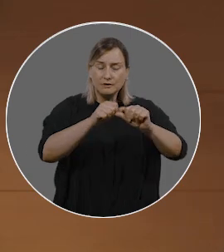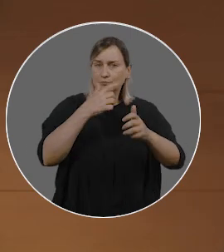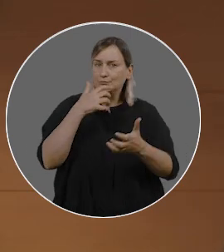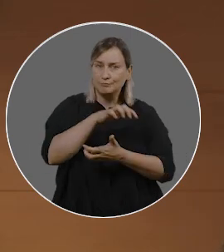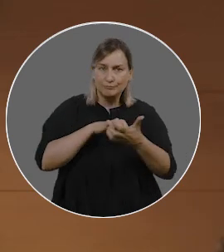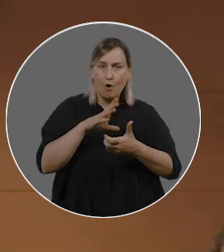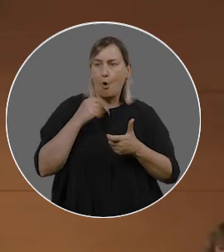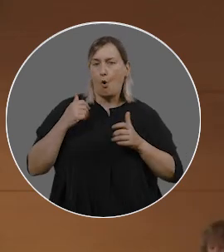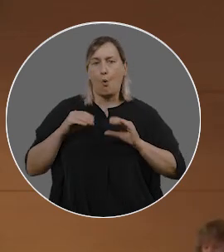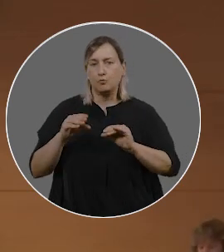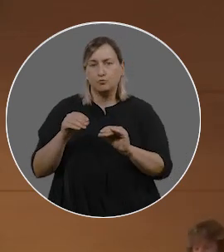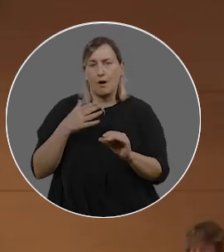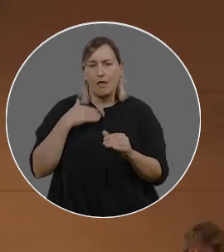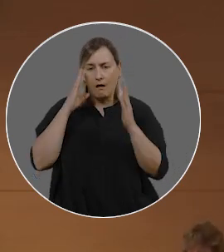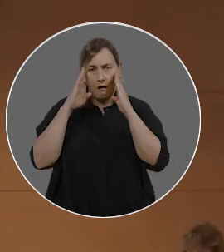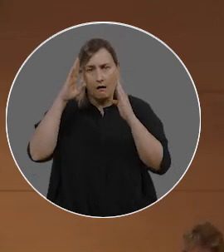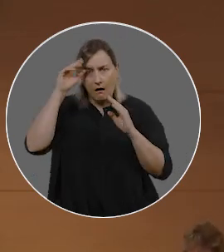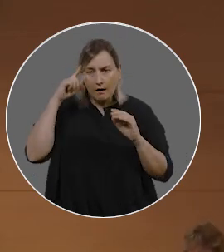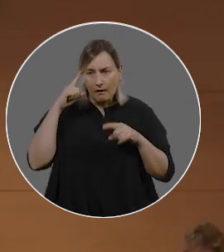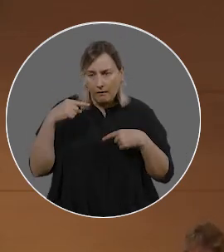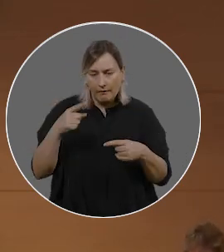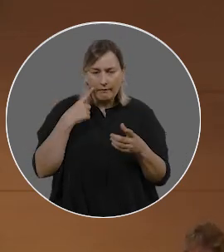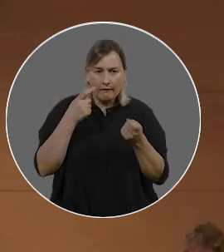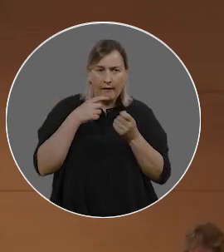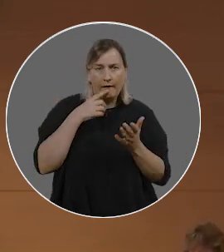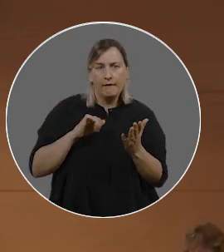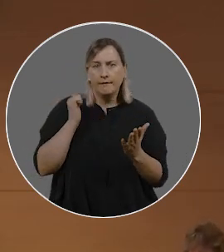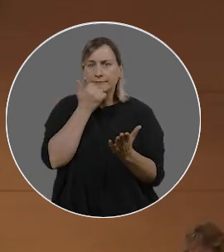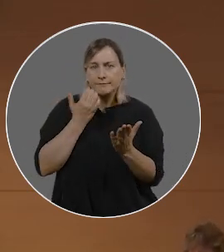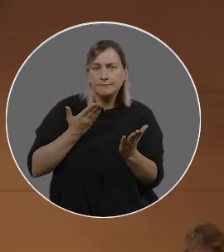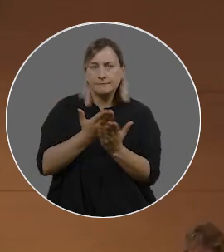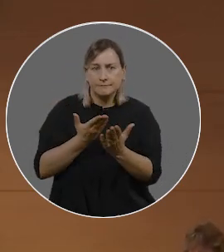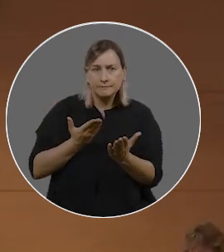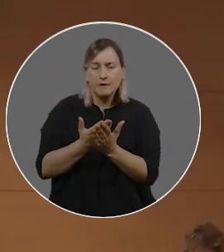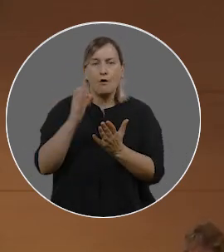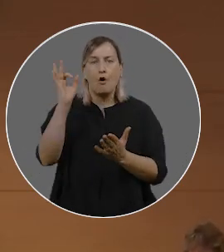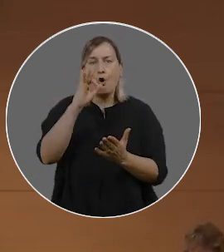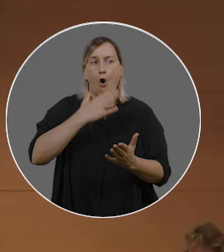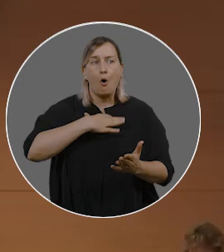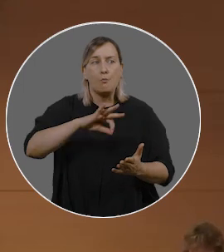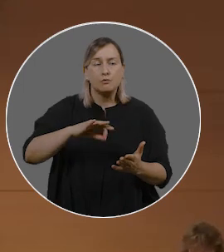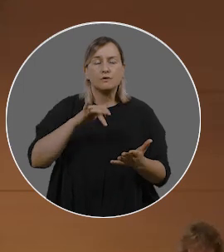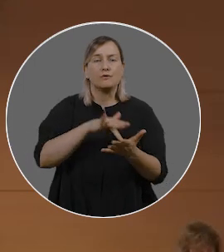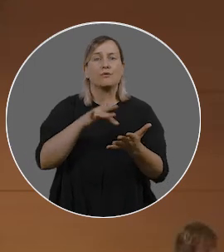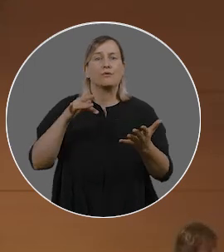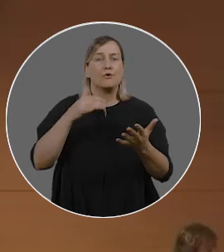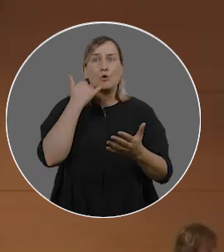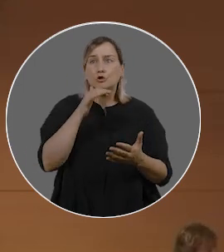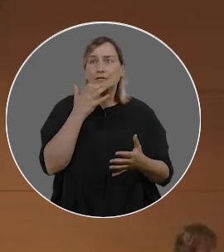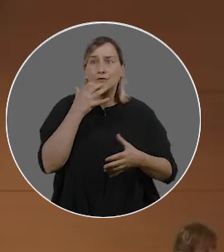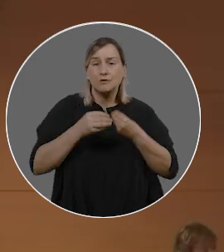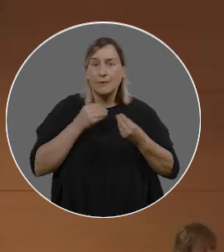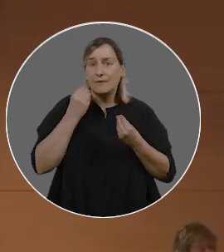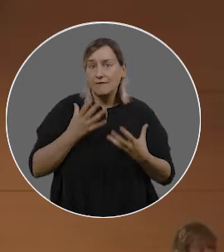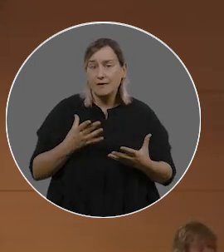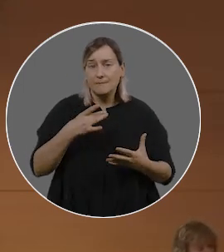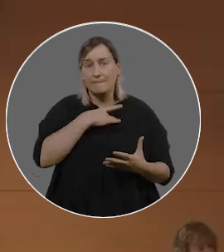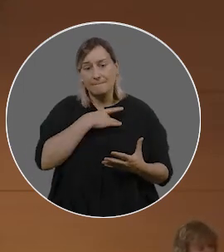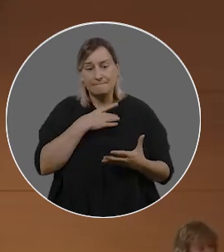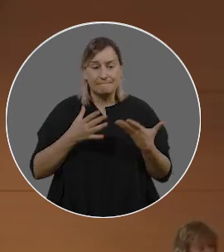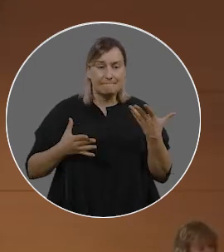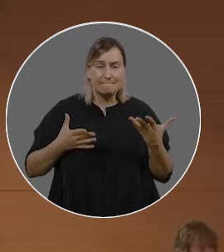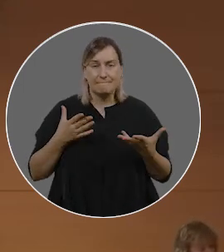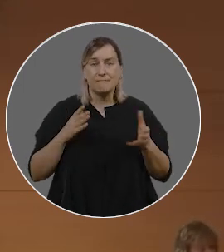és complex o l'usuari no està per històries de cada dia anar fent reclamacions o potser no sap si ho està fent